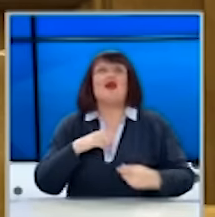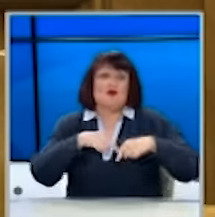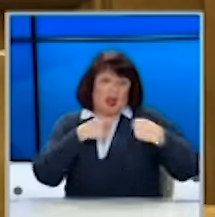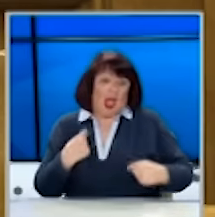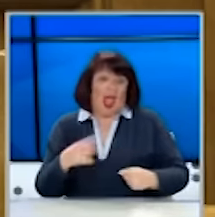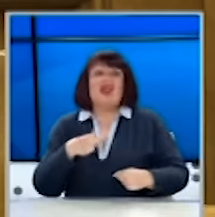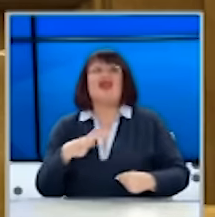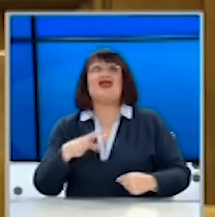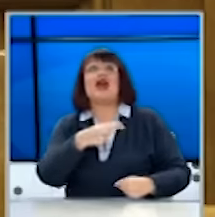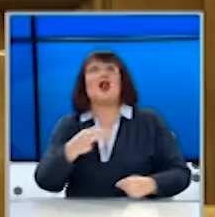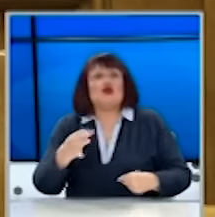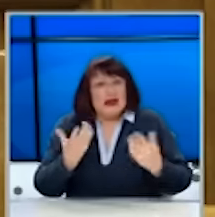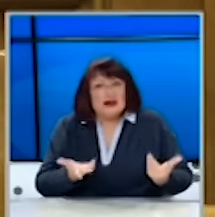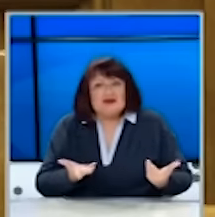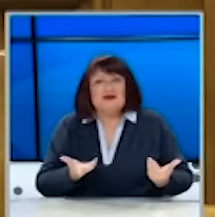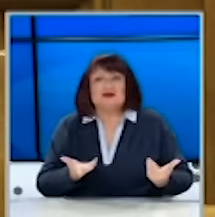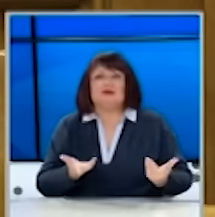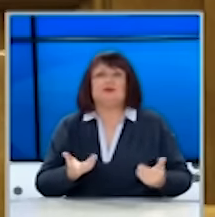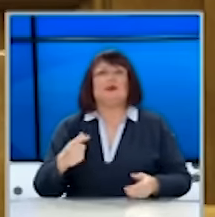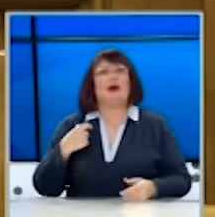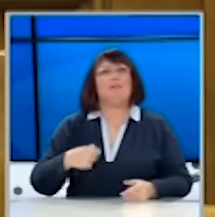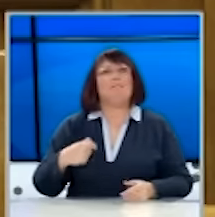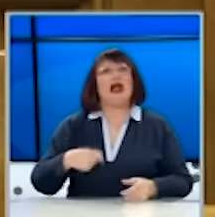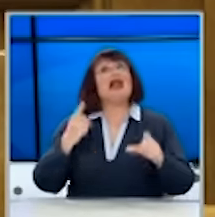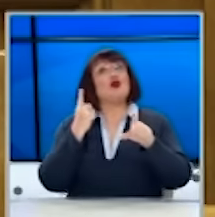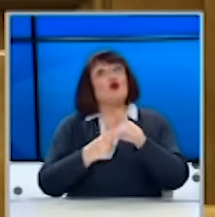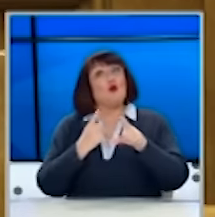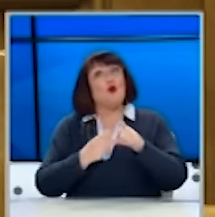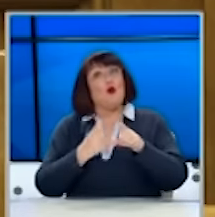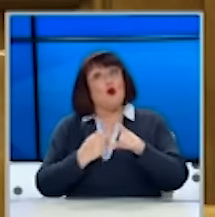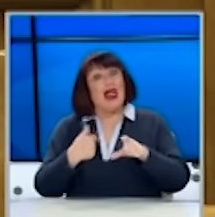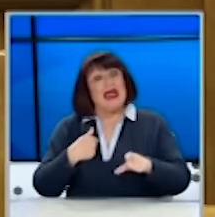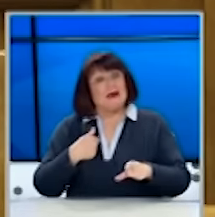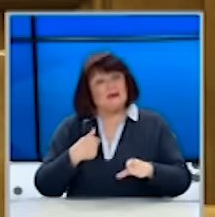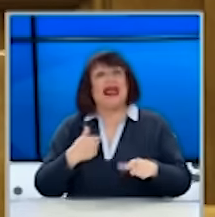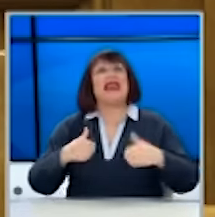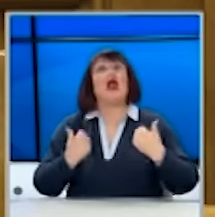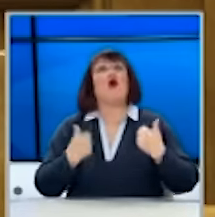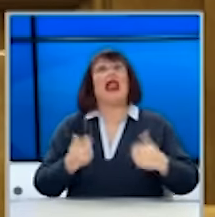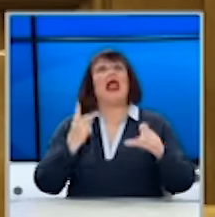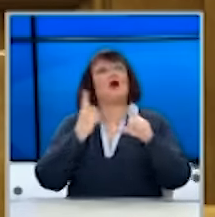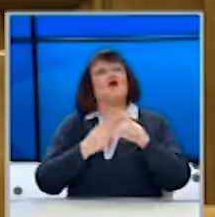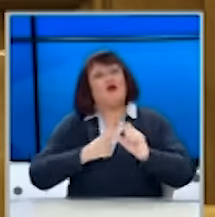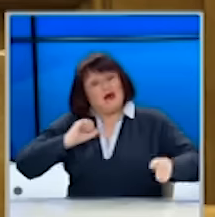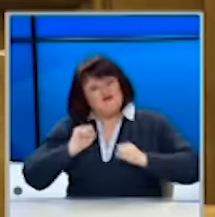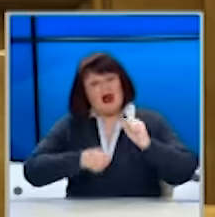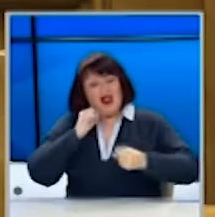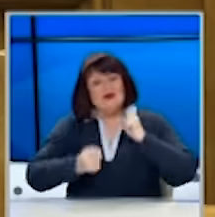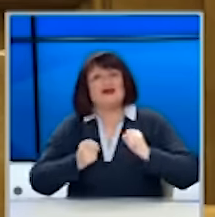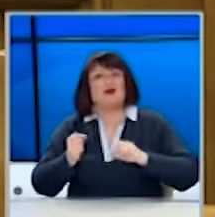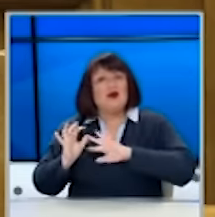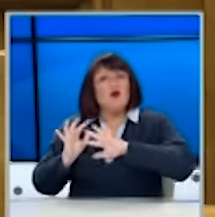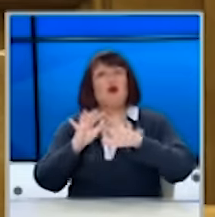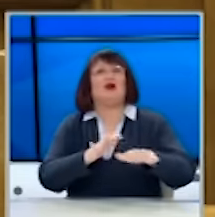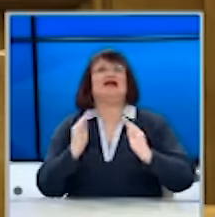εθελοντών, ανάμεσά τους και των μελών του ΚΚΕ και της ΚΝΕ, που μπήκαν στη μάχη για να σώσουν